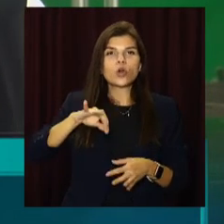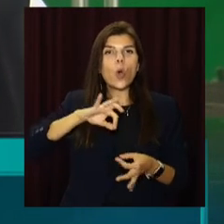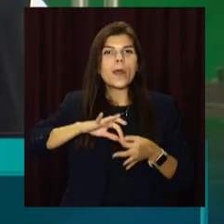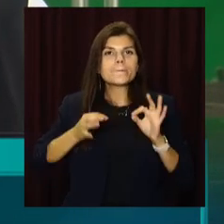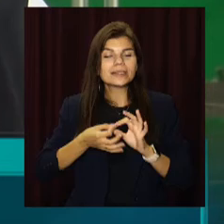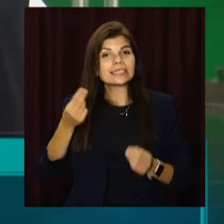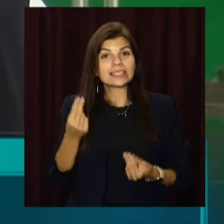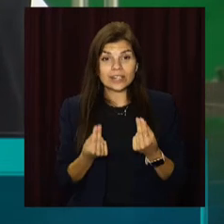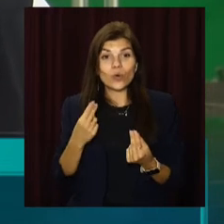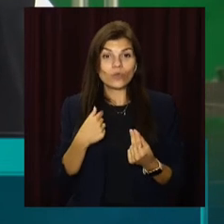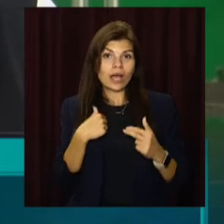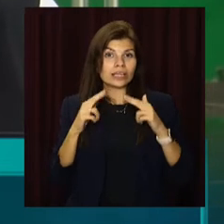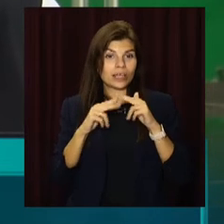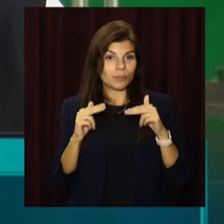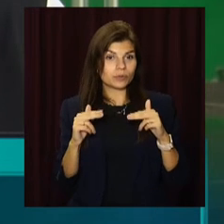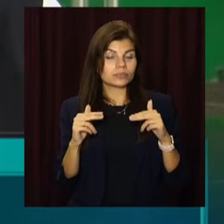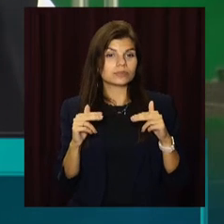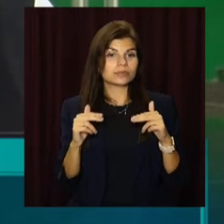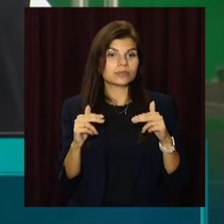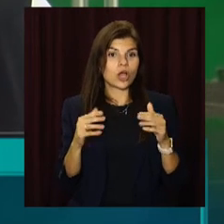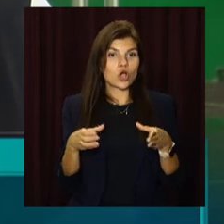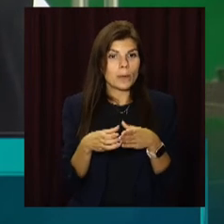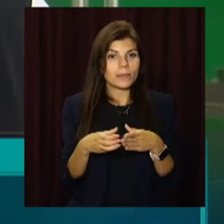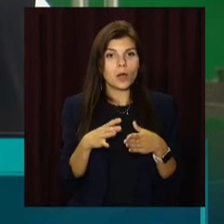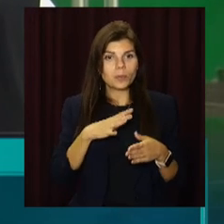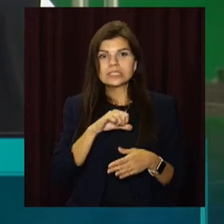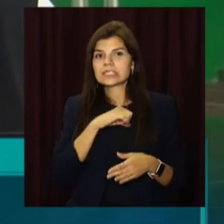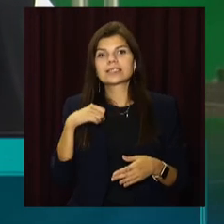іграх у нас Дніпропетровська команда була